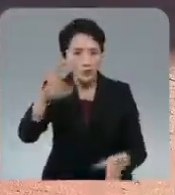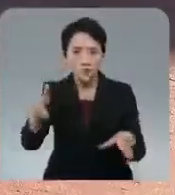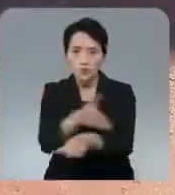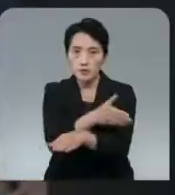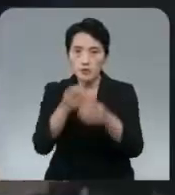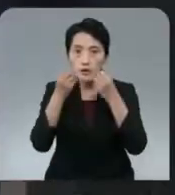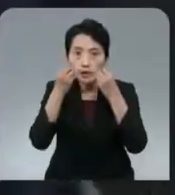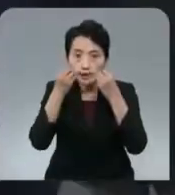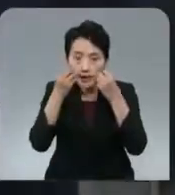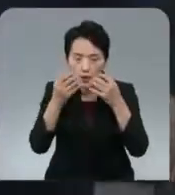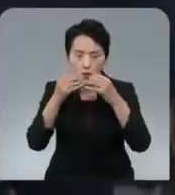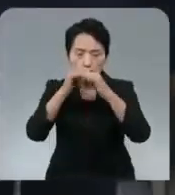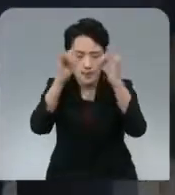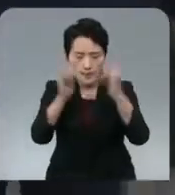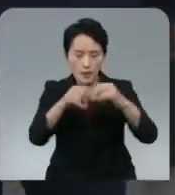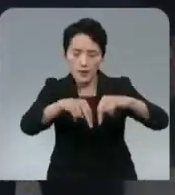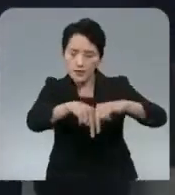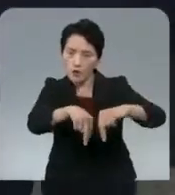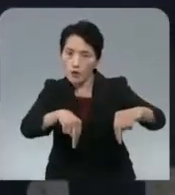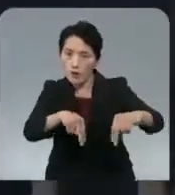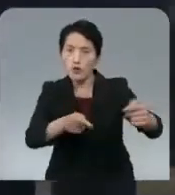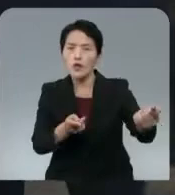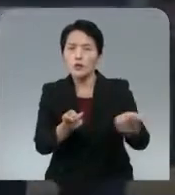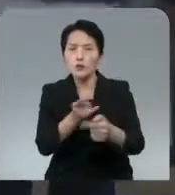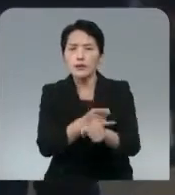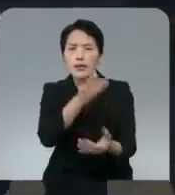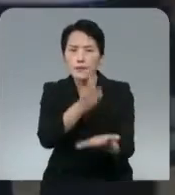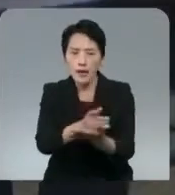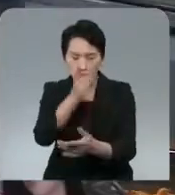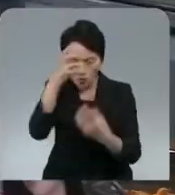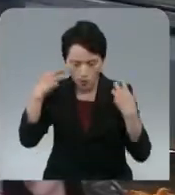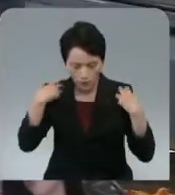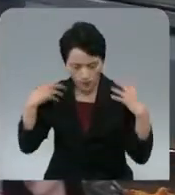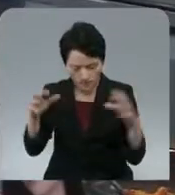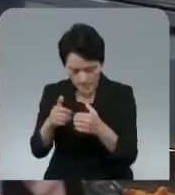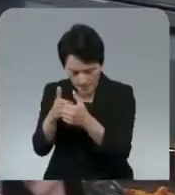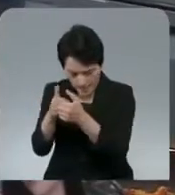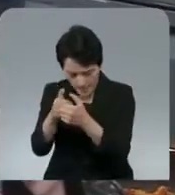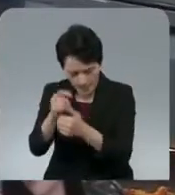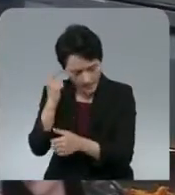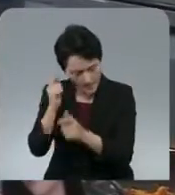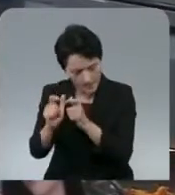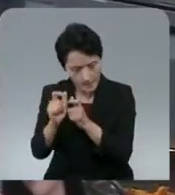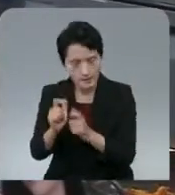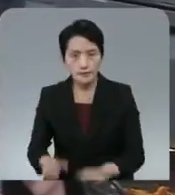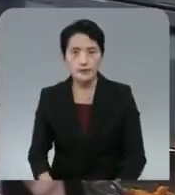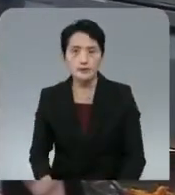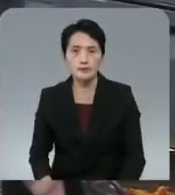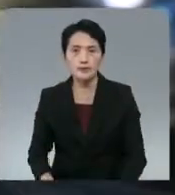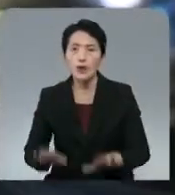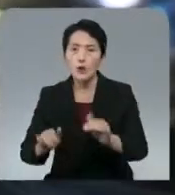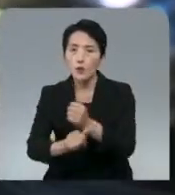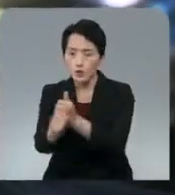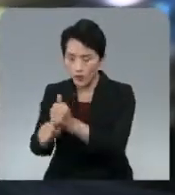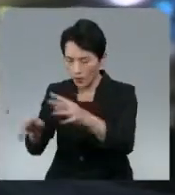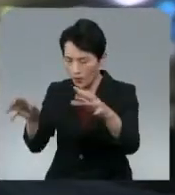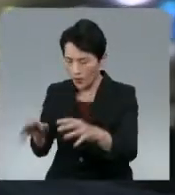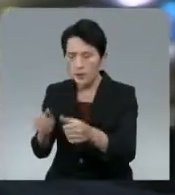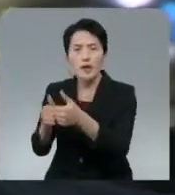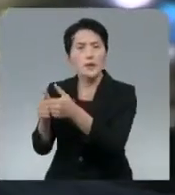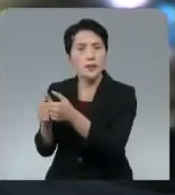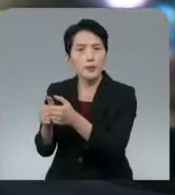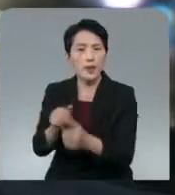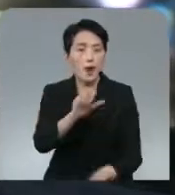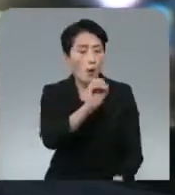新型コロナウイルスの感染者は17日までに新たに9万3000135人が確認され